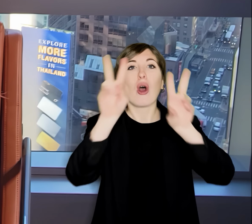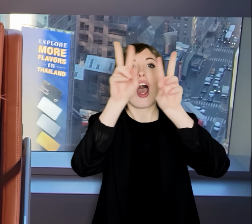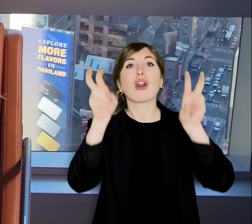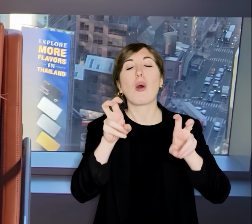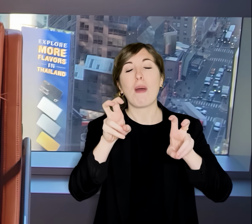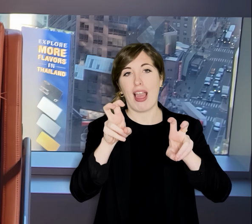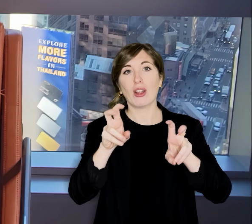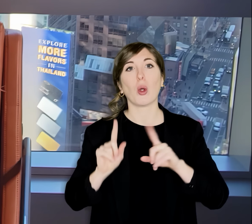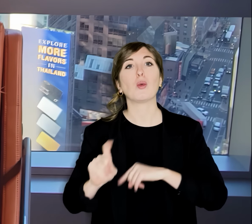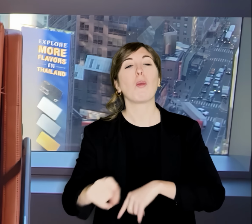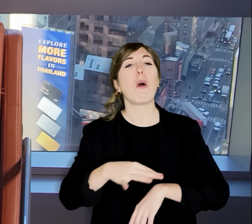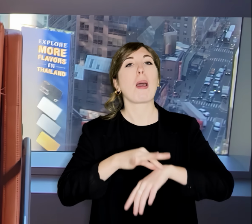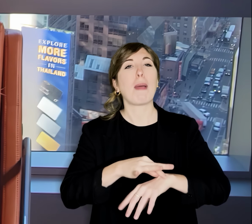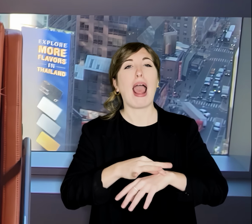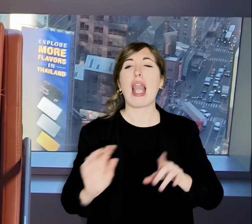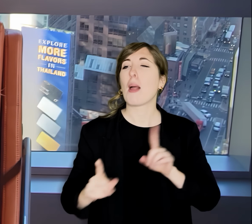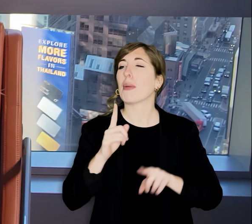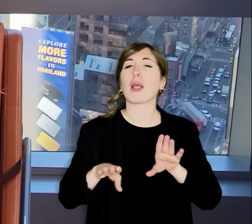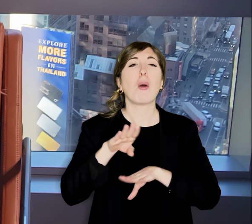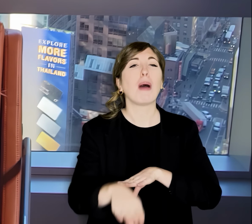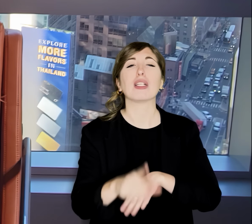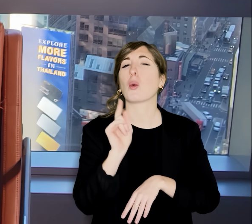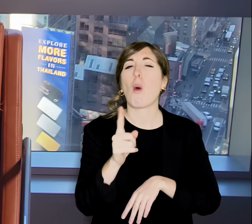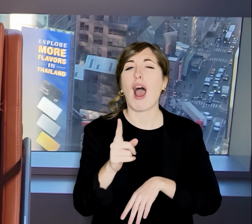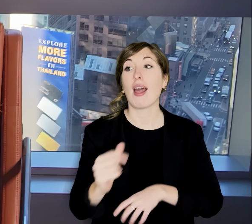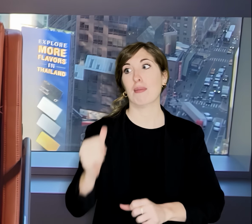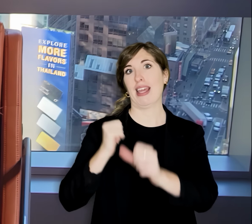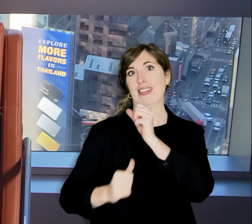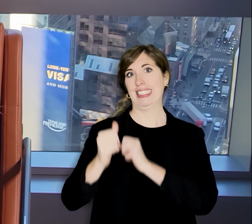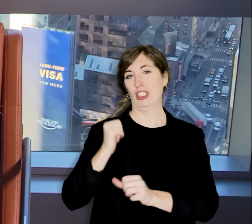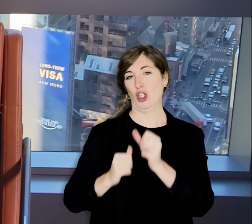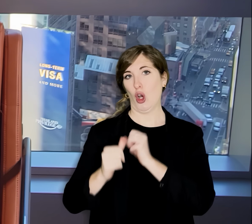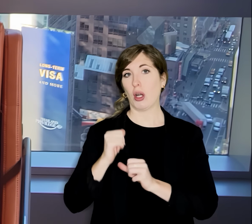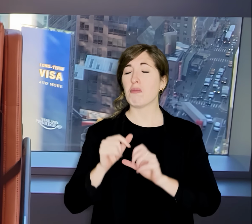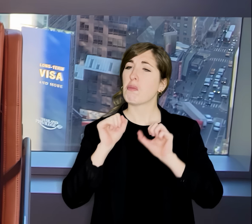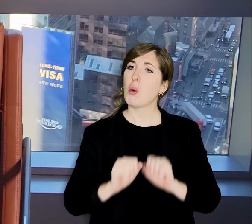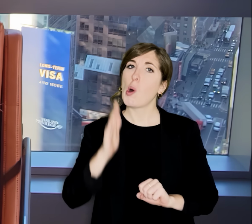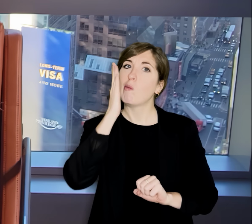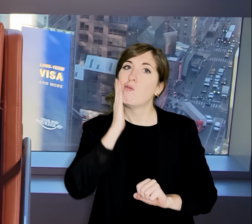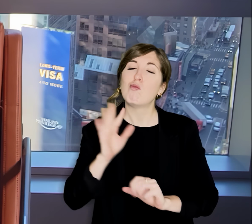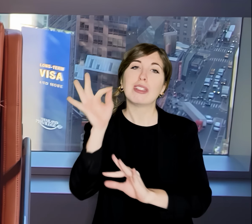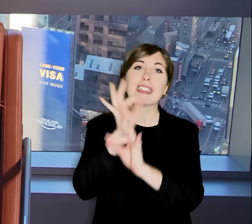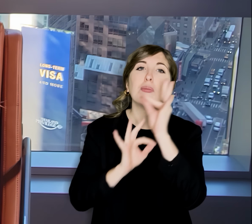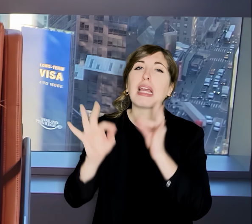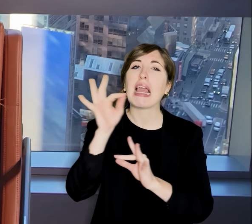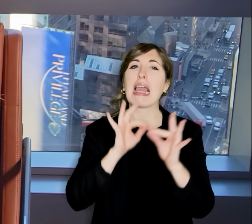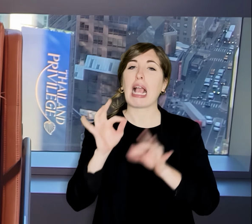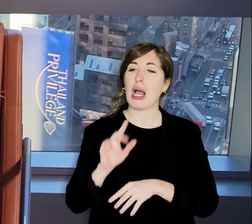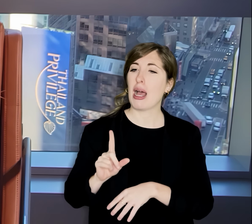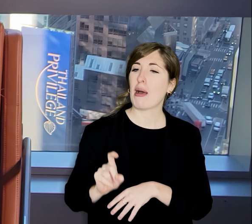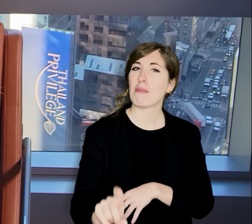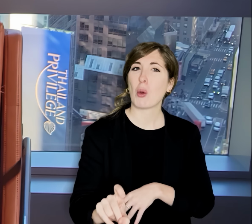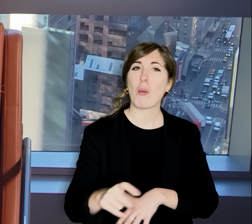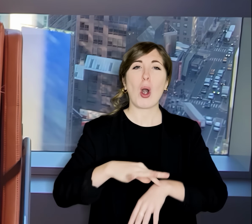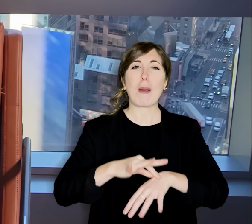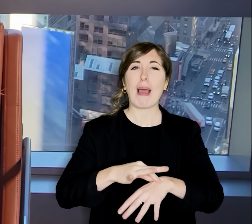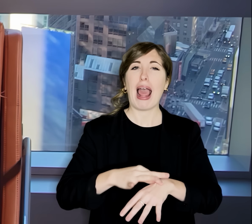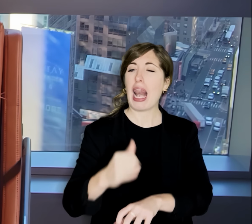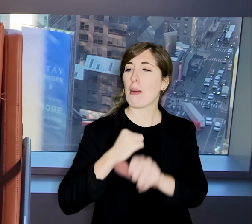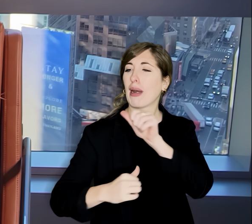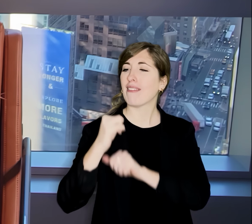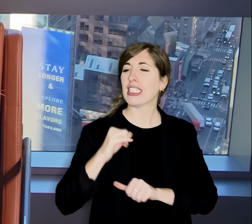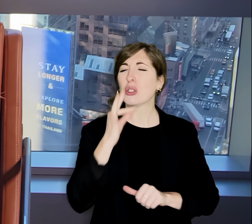pelle Ovvero la prevenzione può spiegarci Cosa si intende per prevenzione del tumore alla pelle ricordando A